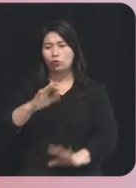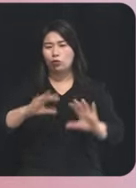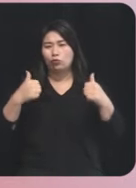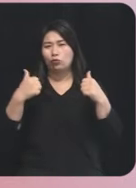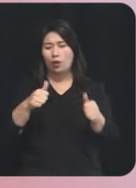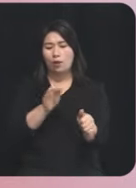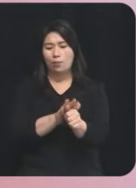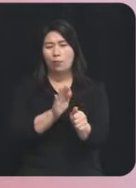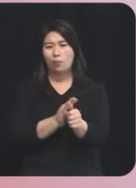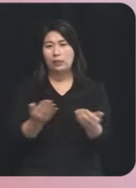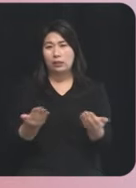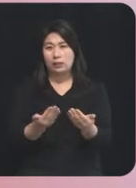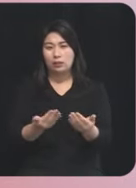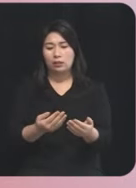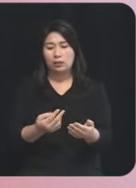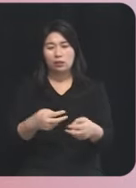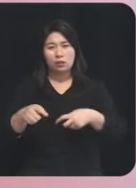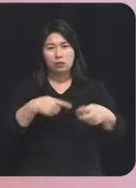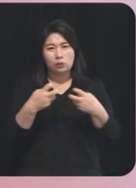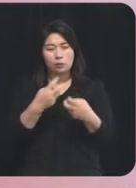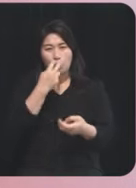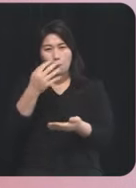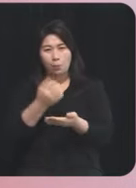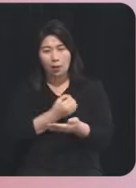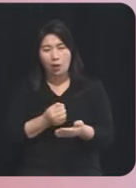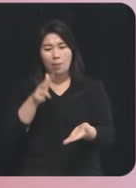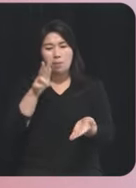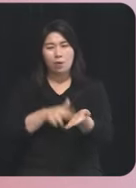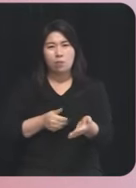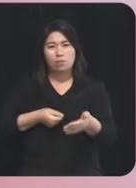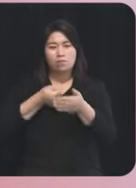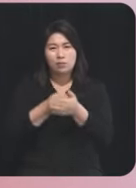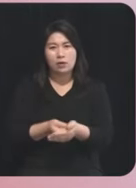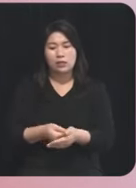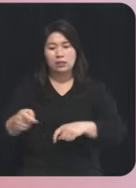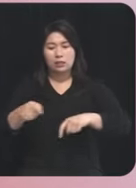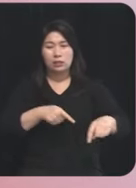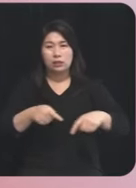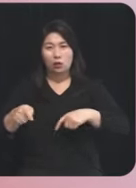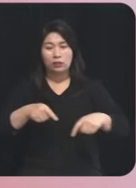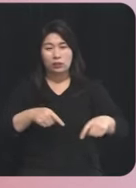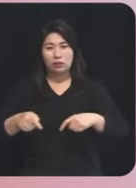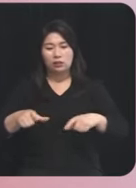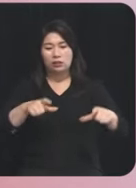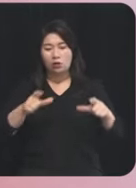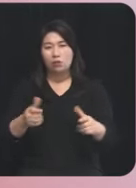보좌진으로서 정책통이자 입법 전문가로 중앙의 정치적 영향을 키웠습니다.